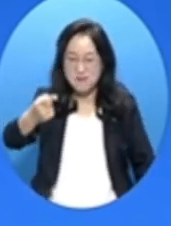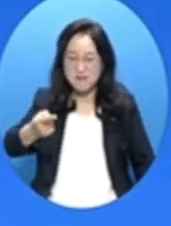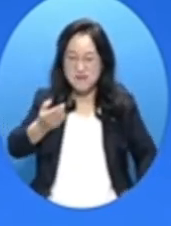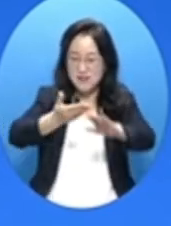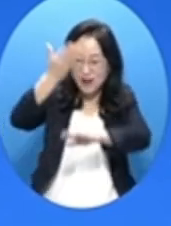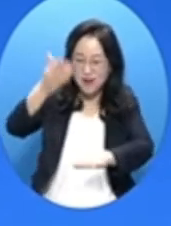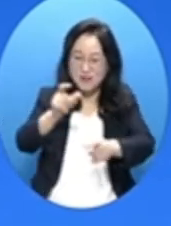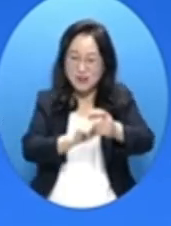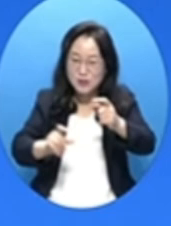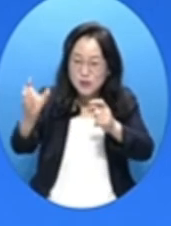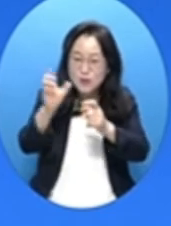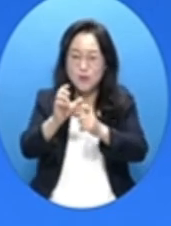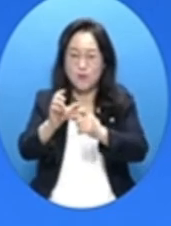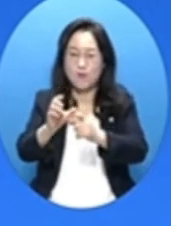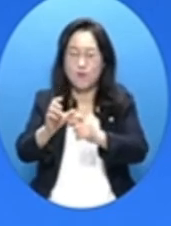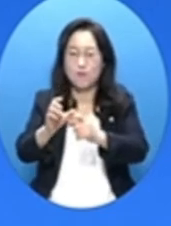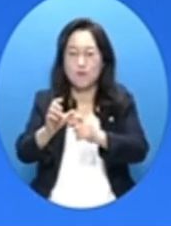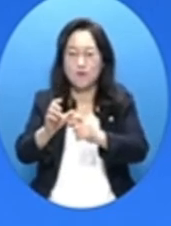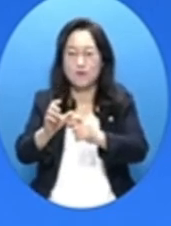사시다가